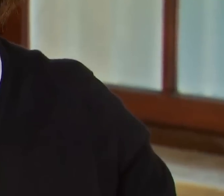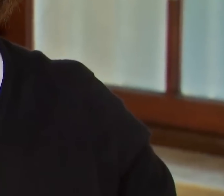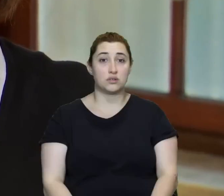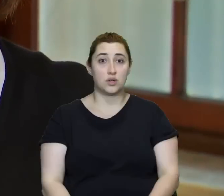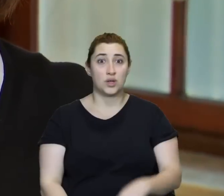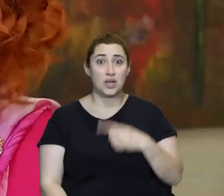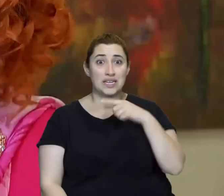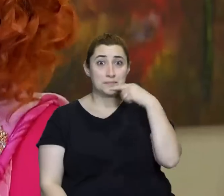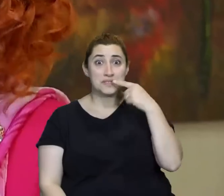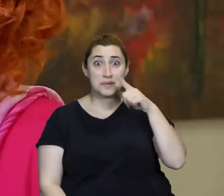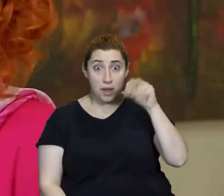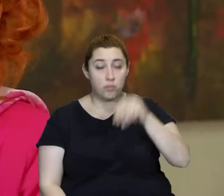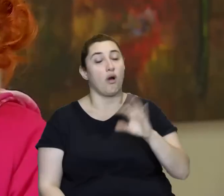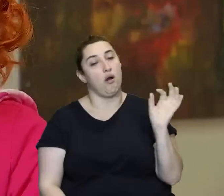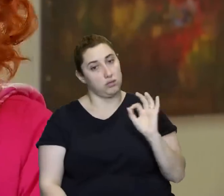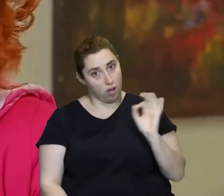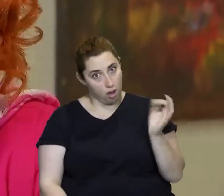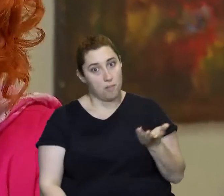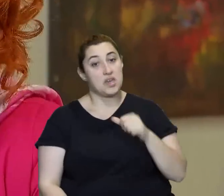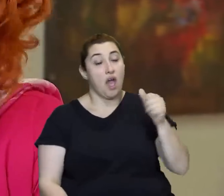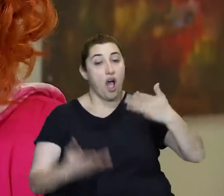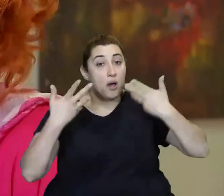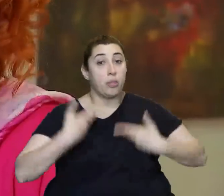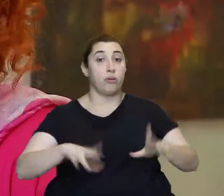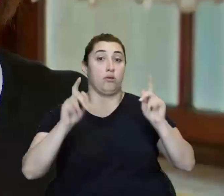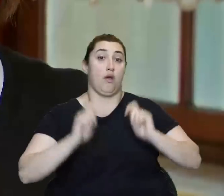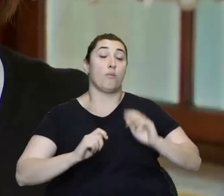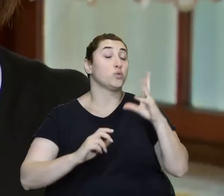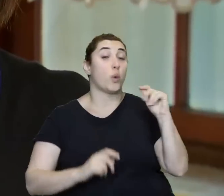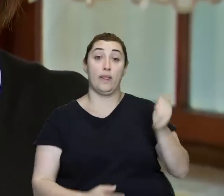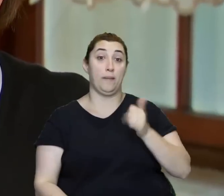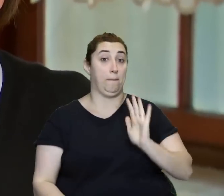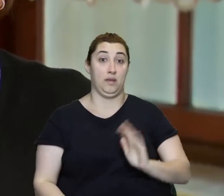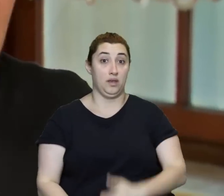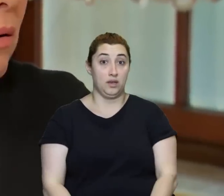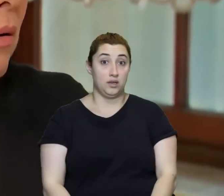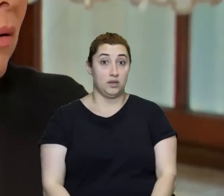Pul biber de mi koyacaksınız? Tabii. Tabii yağ yakıyor pul biber. O çok önemli.